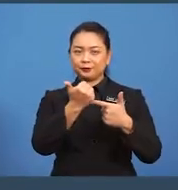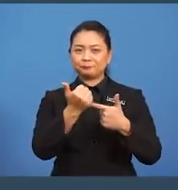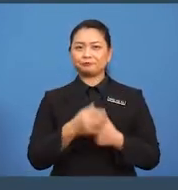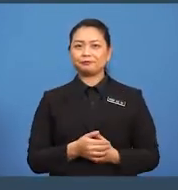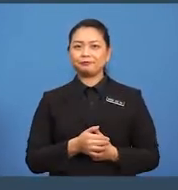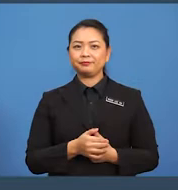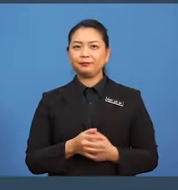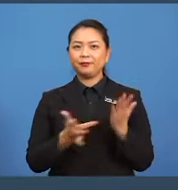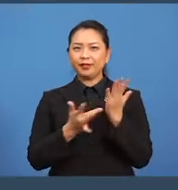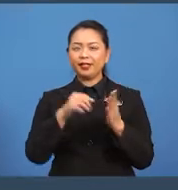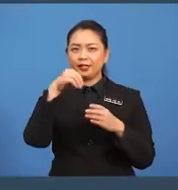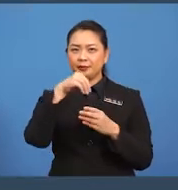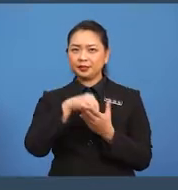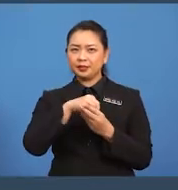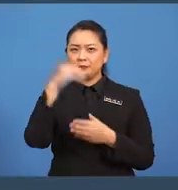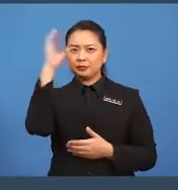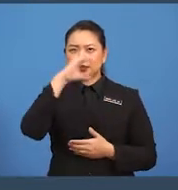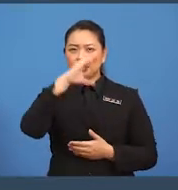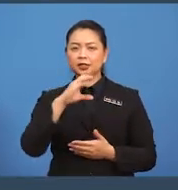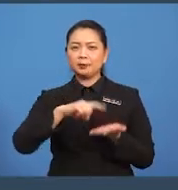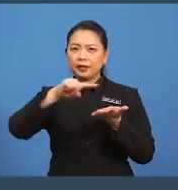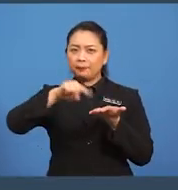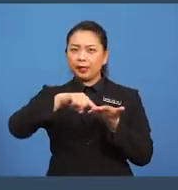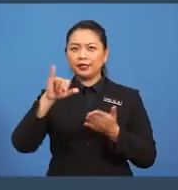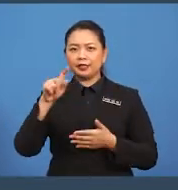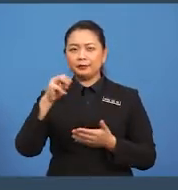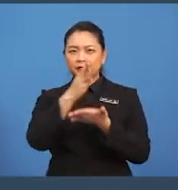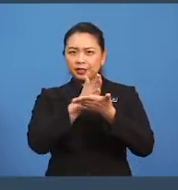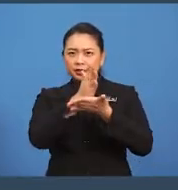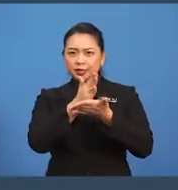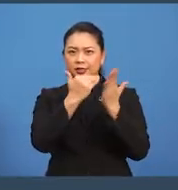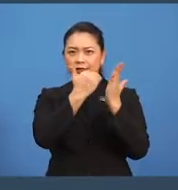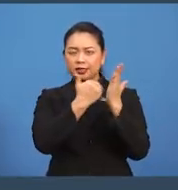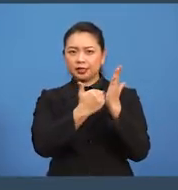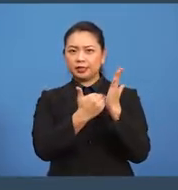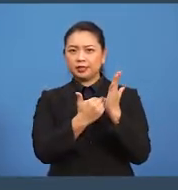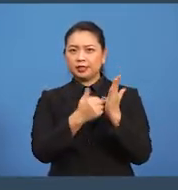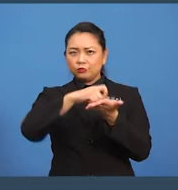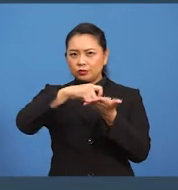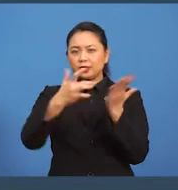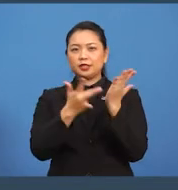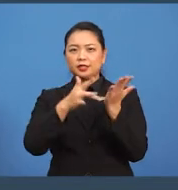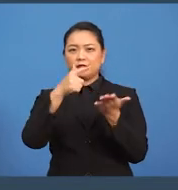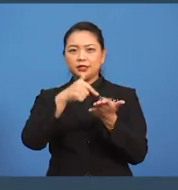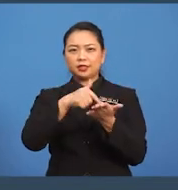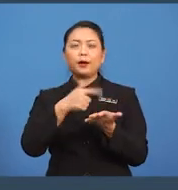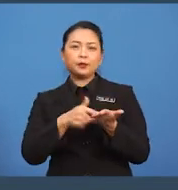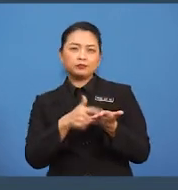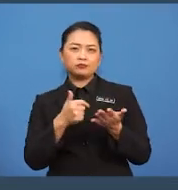kedua. Teknik ini mencari dan menyemak item di tengah senarai. Nyatakan teknik ini.